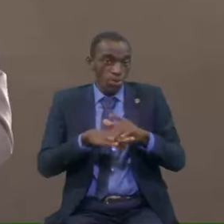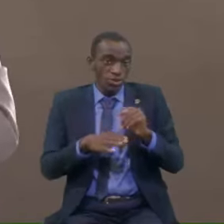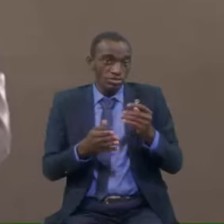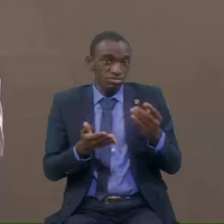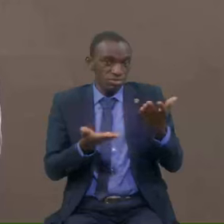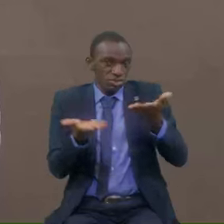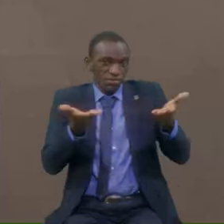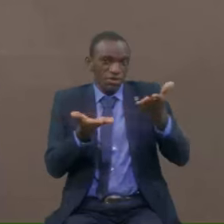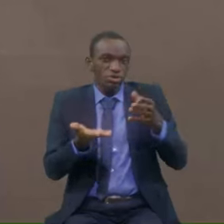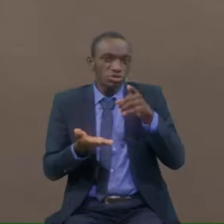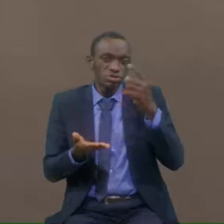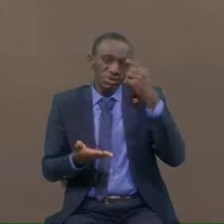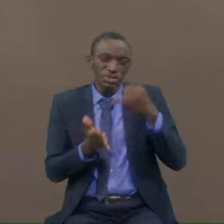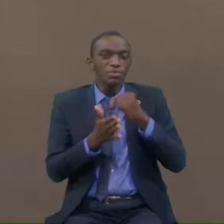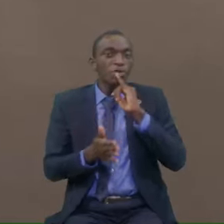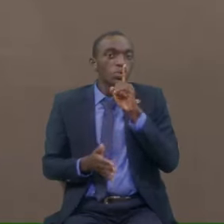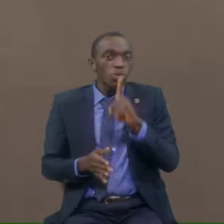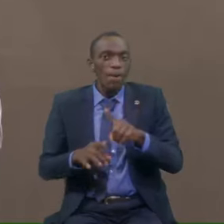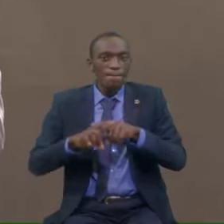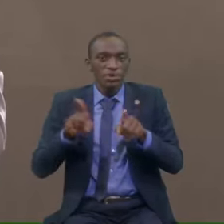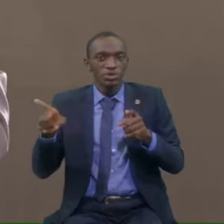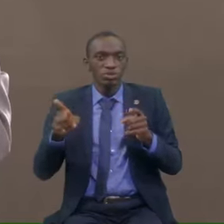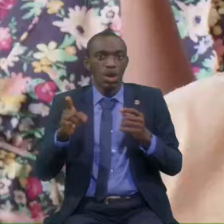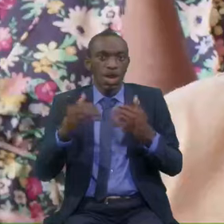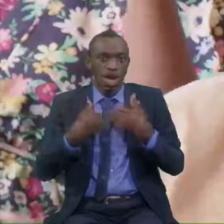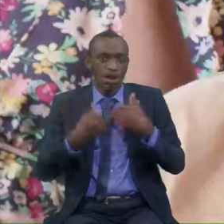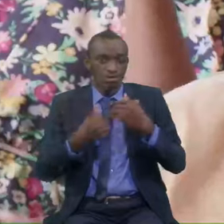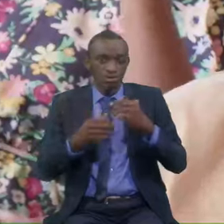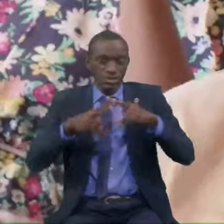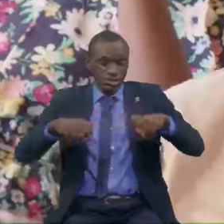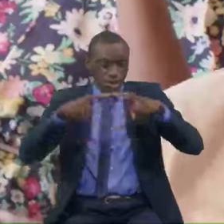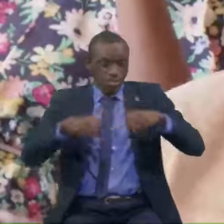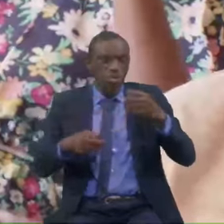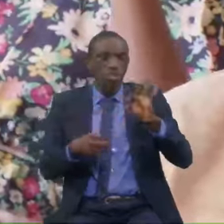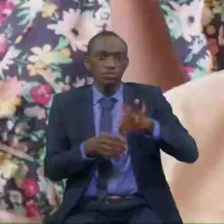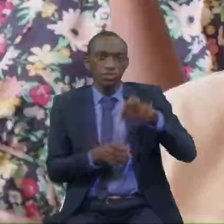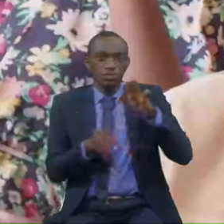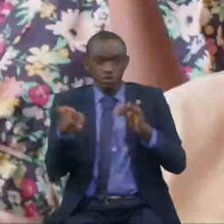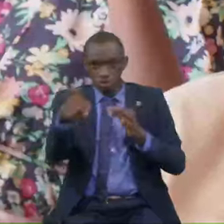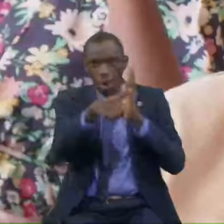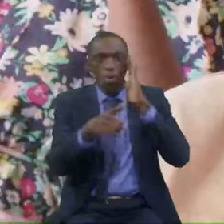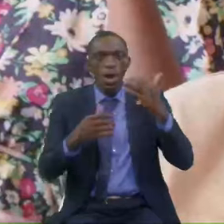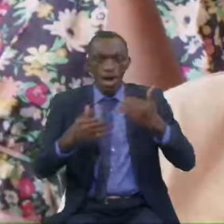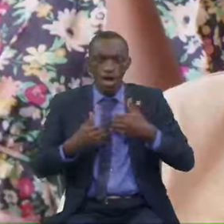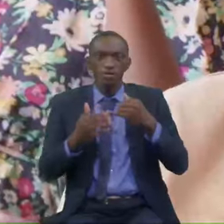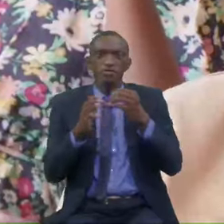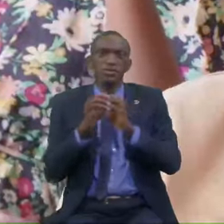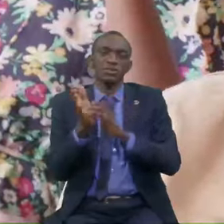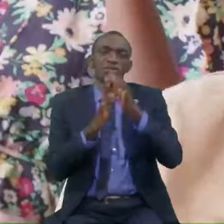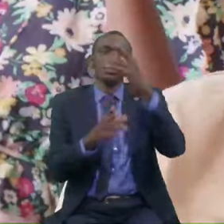mais vous devez avoir le discernement de l'esprit et vous l'aurez au nom de Jésus.